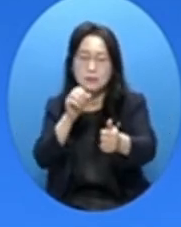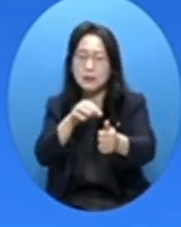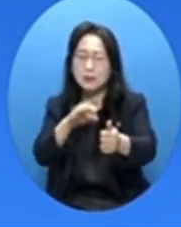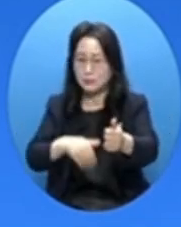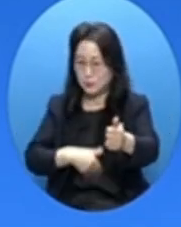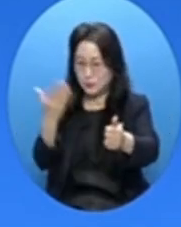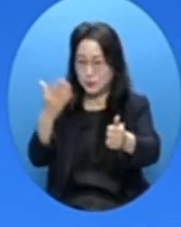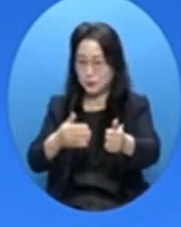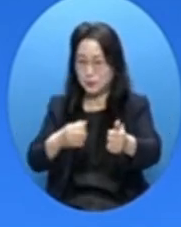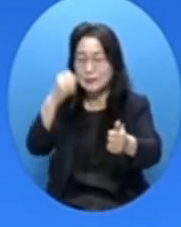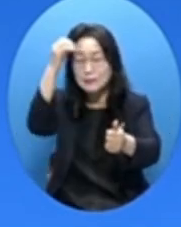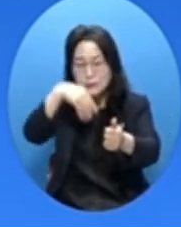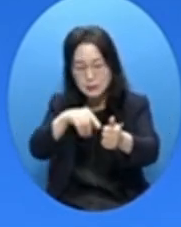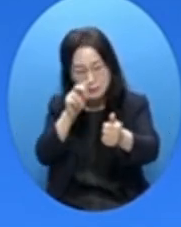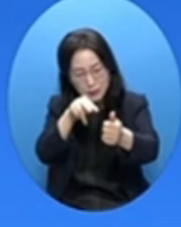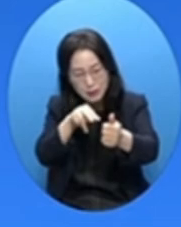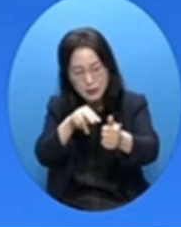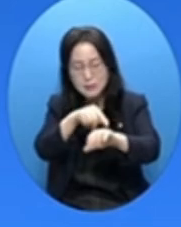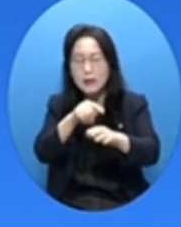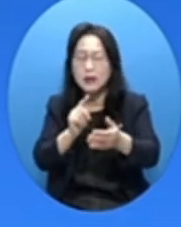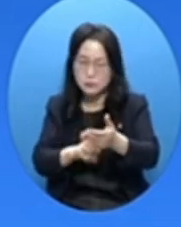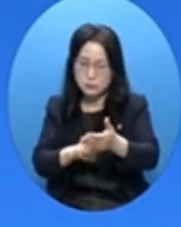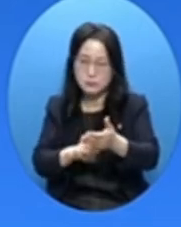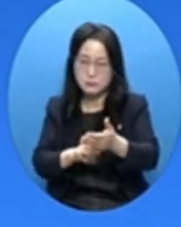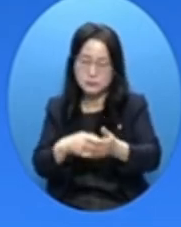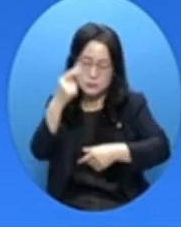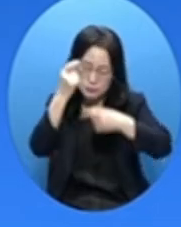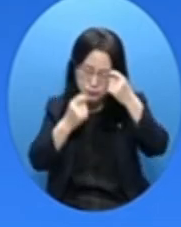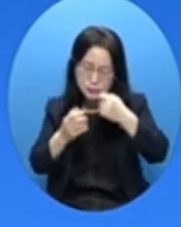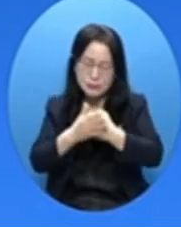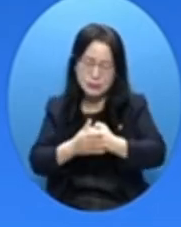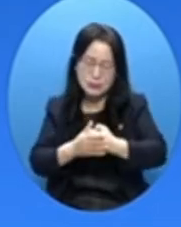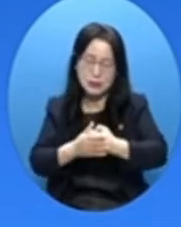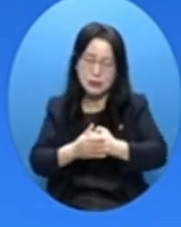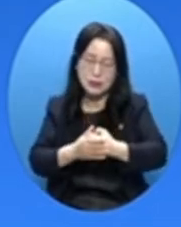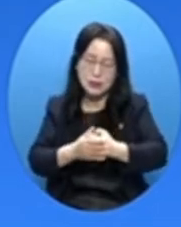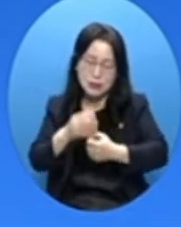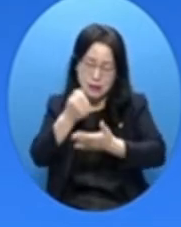그 마음에 슬픔을 그때 밖에 편할 수 없어 마지막으로 표현하는 것인데